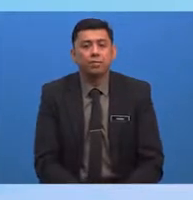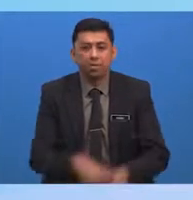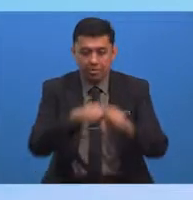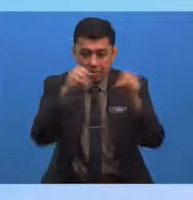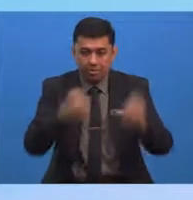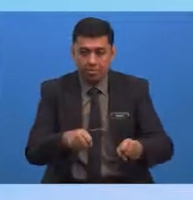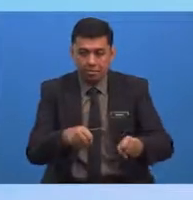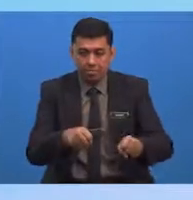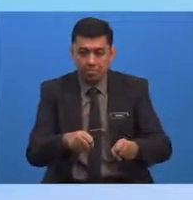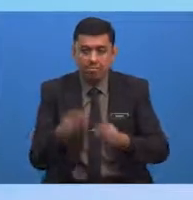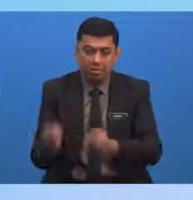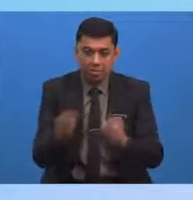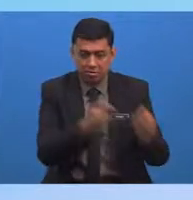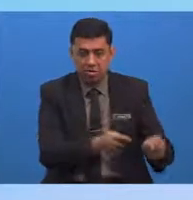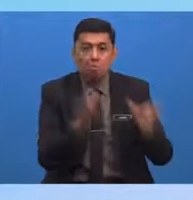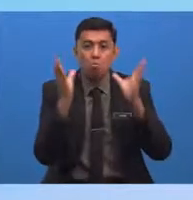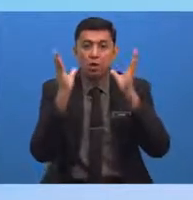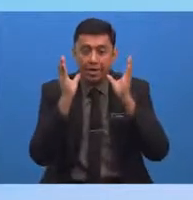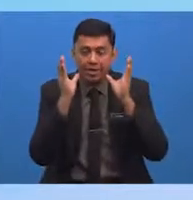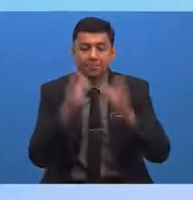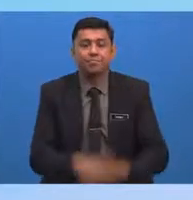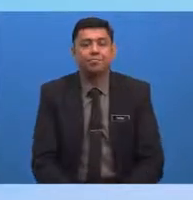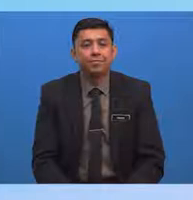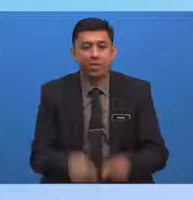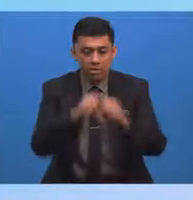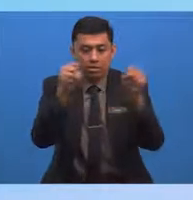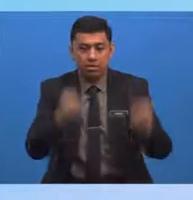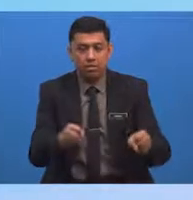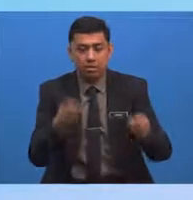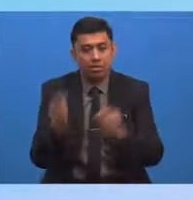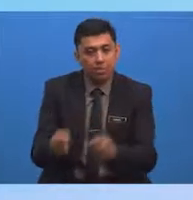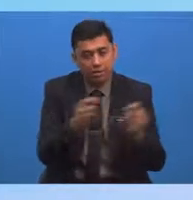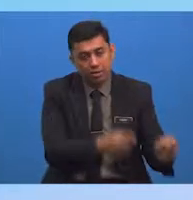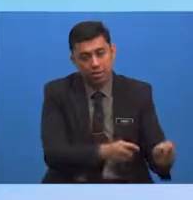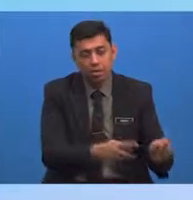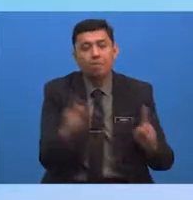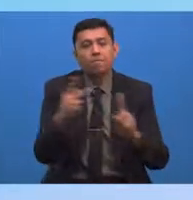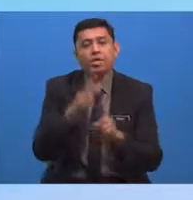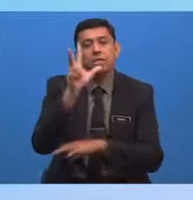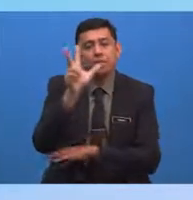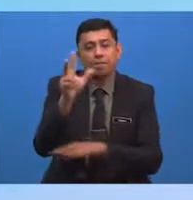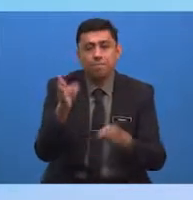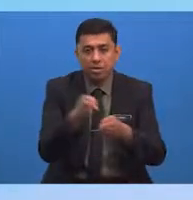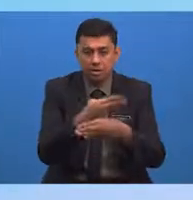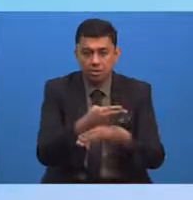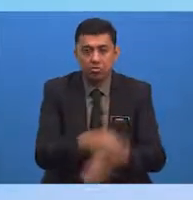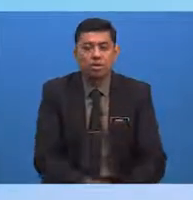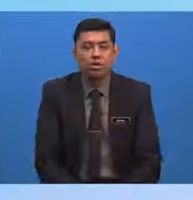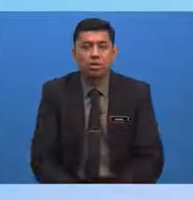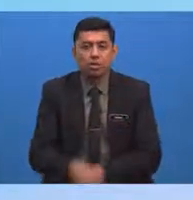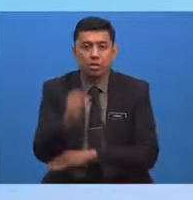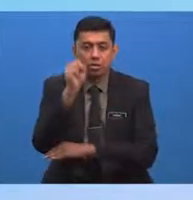sistem pentadbiran Kesultanan Brunei. Sistem pentadbiran dipecahkan kepada tiga bentuk iaitu